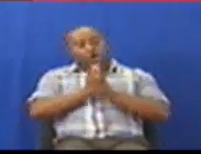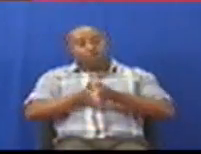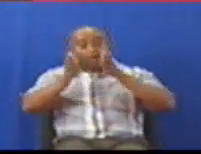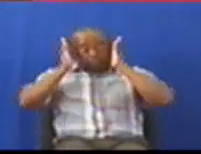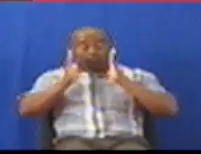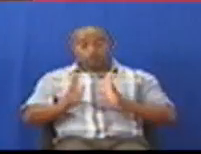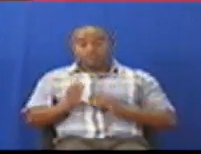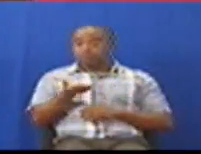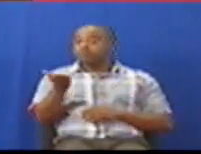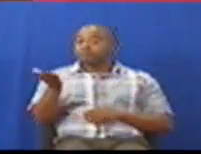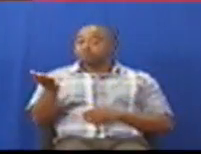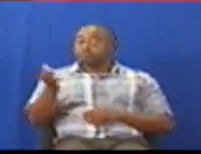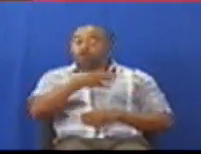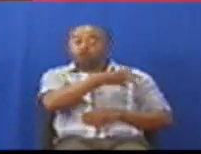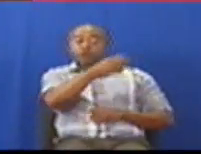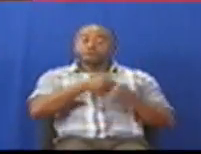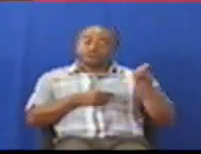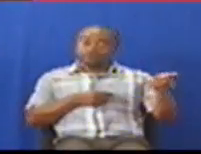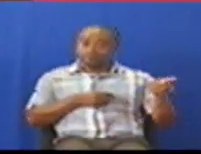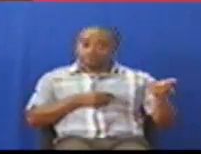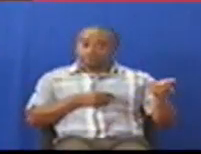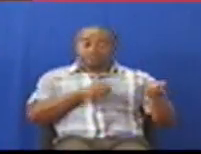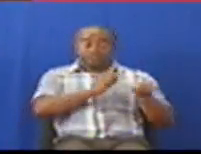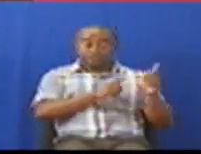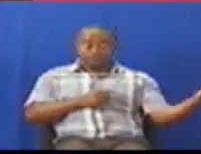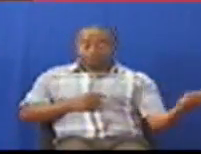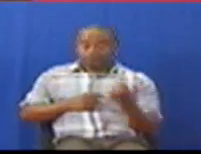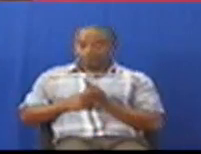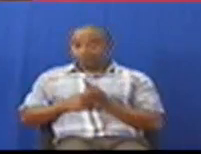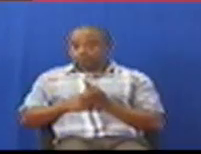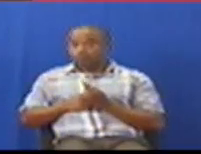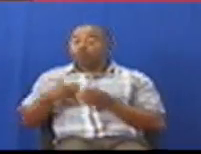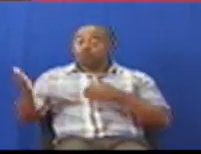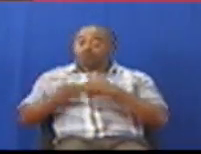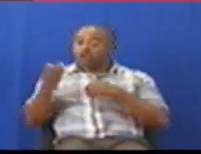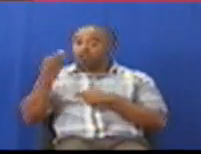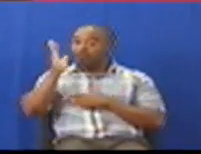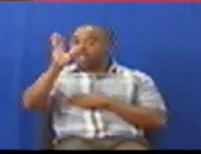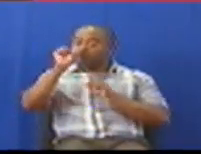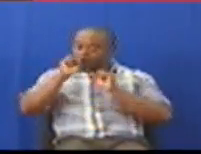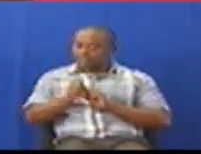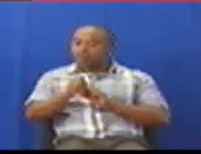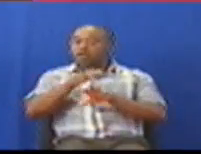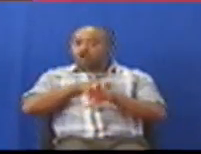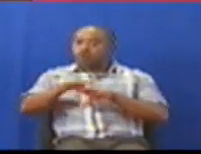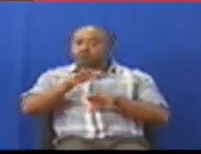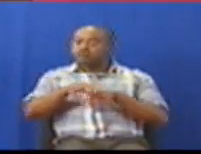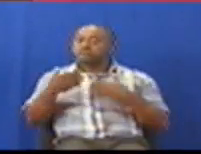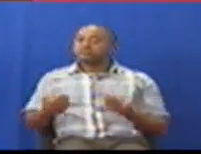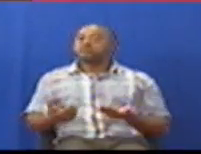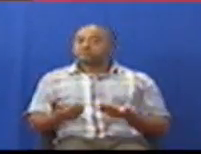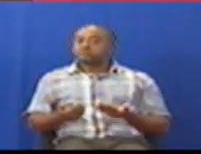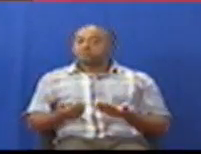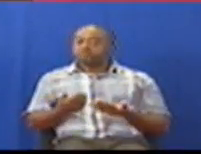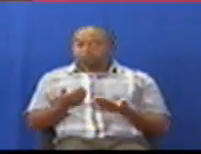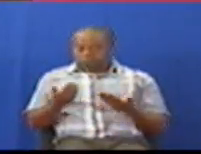nani waziri, unapokuja kuhitimisha utueleze nini hatima ya jimbo la Bariadi